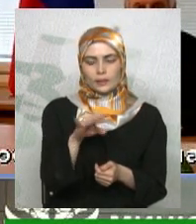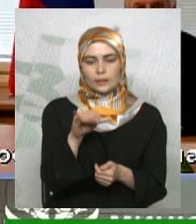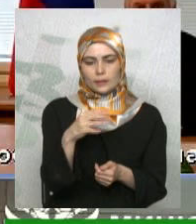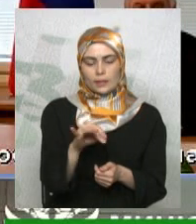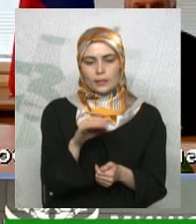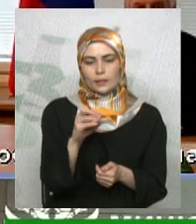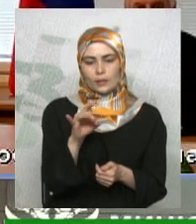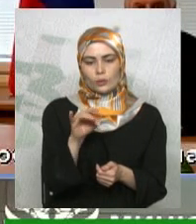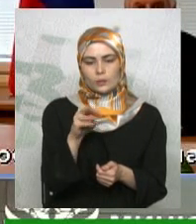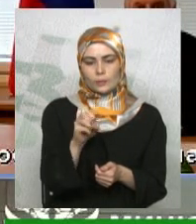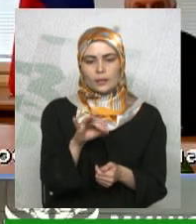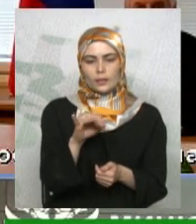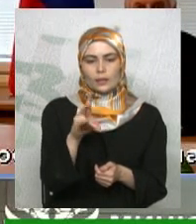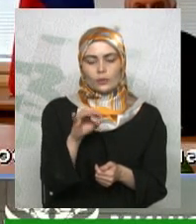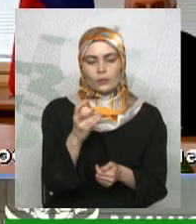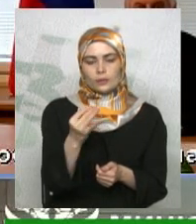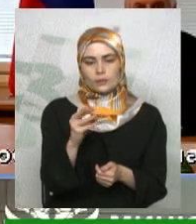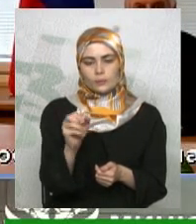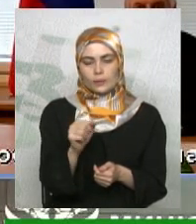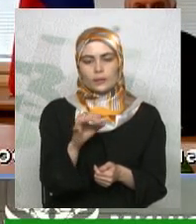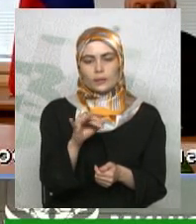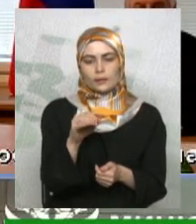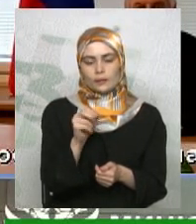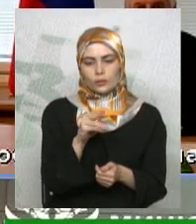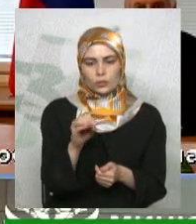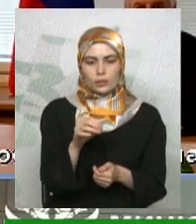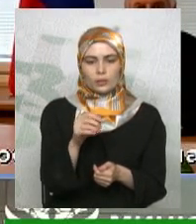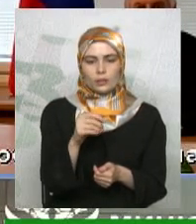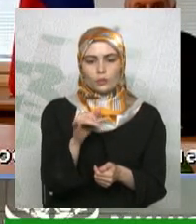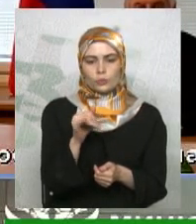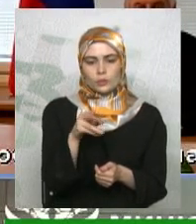терроризма и неонацизма, а также устойчивости к их пропаганде.